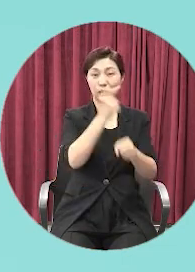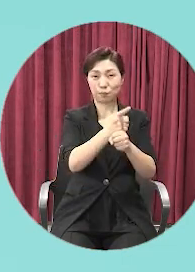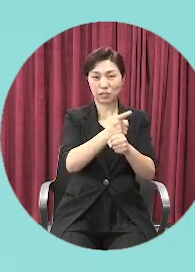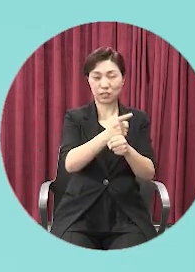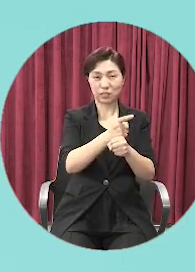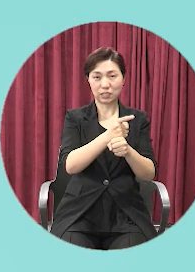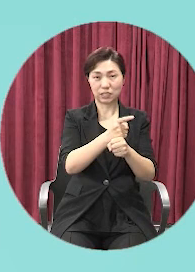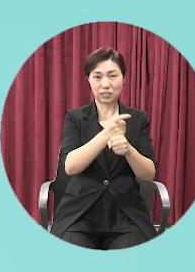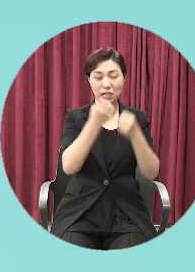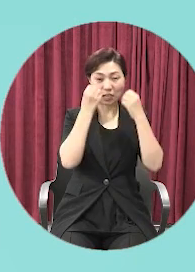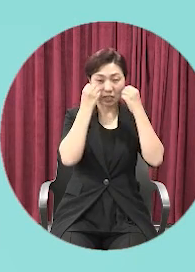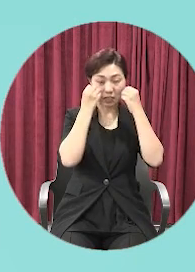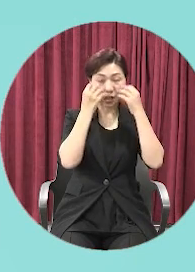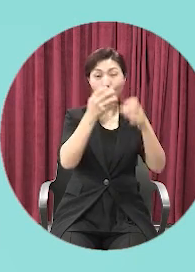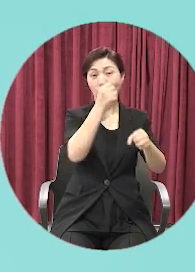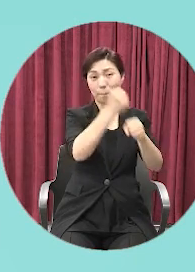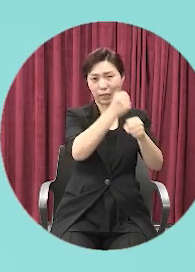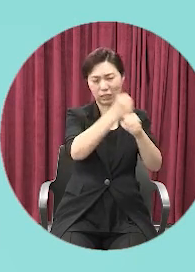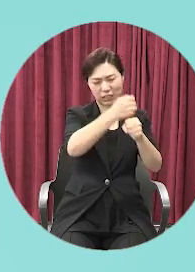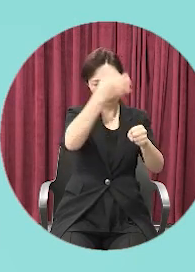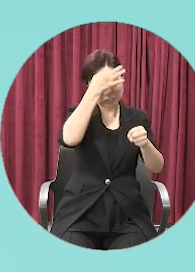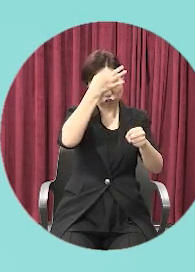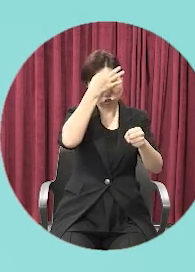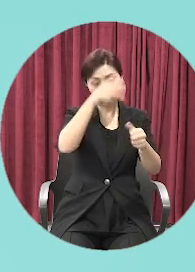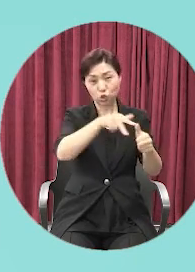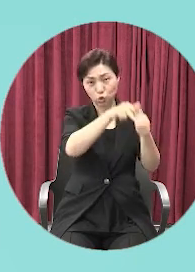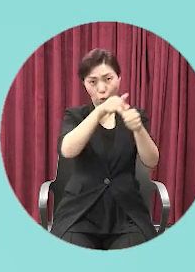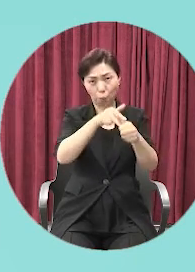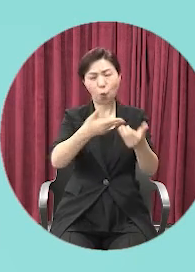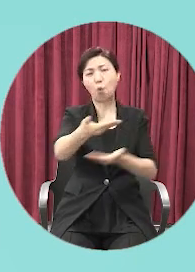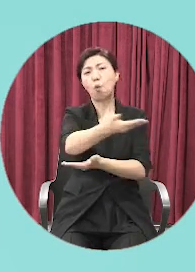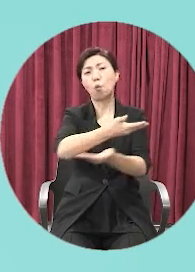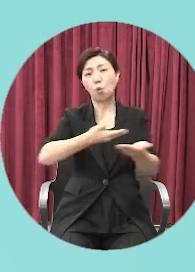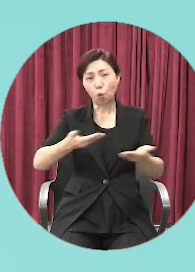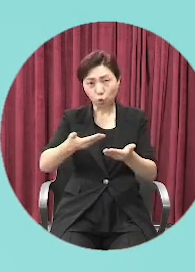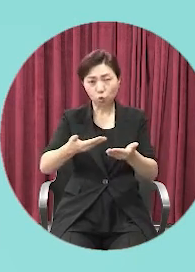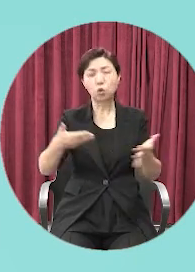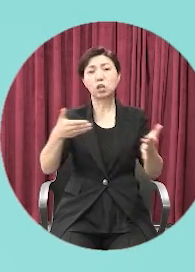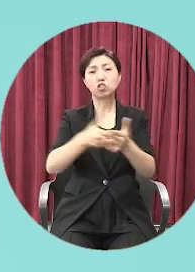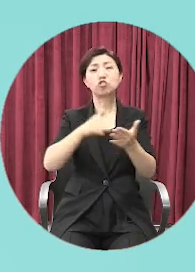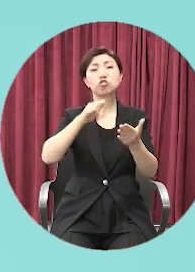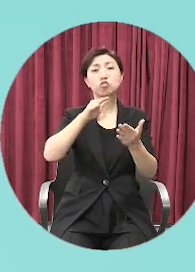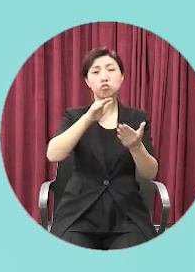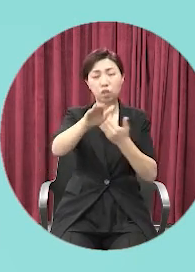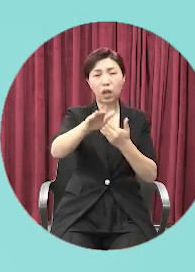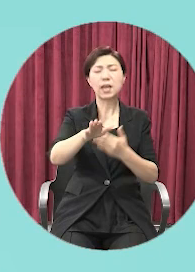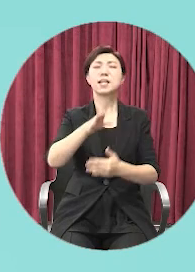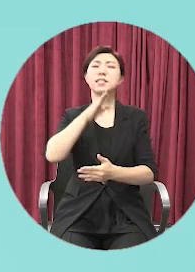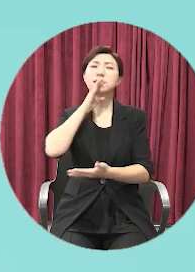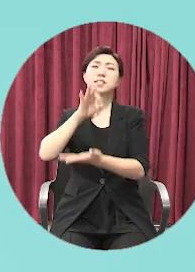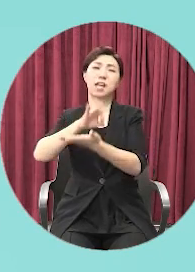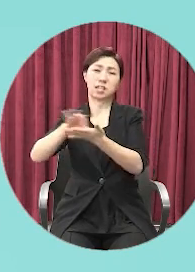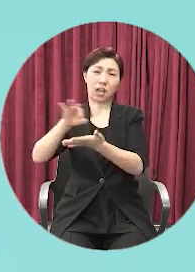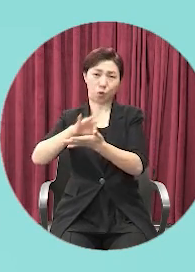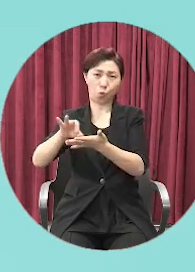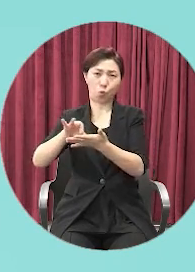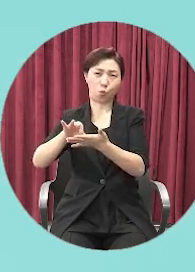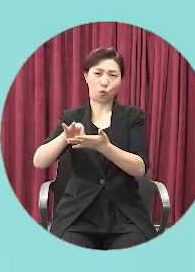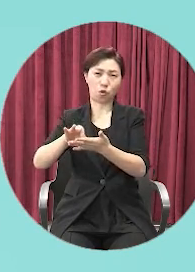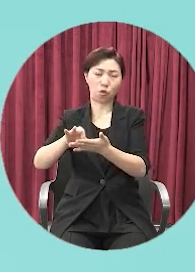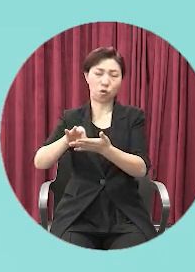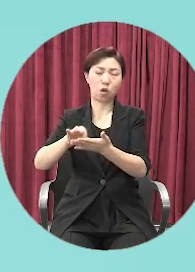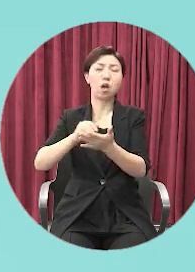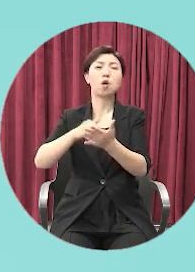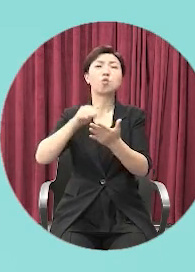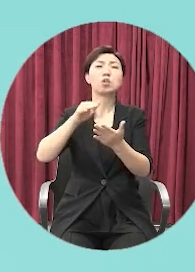대한 정보도 좀 공유가 되고 그게 실제로 좀 사용도 되고 하면서 이렇게 적용이 돼야